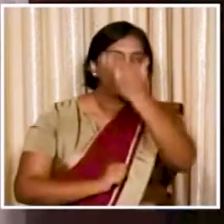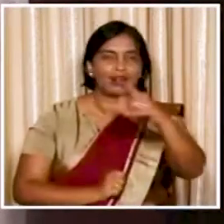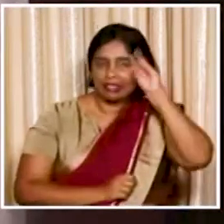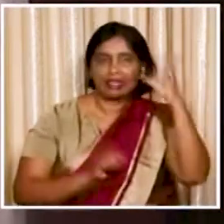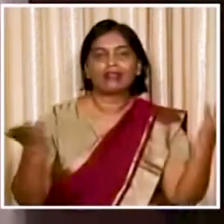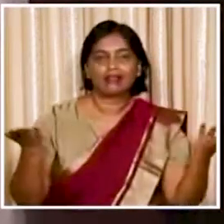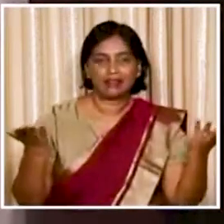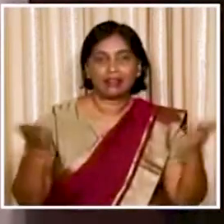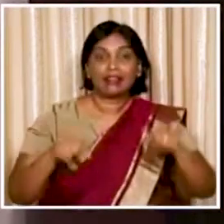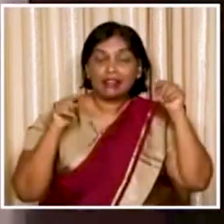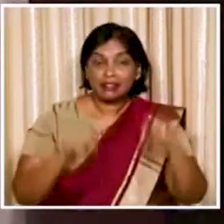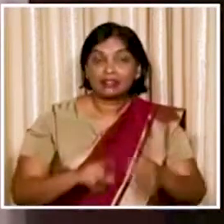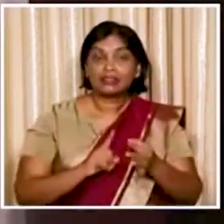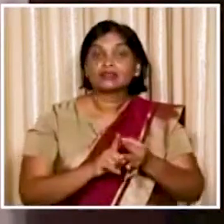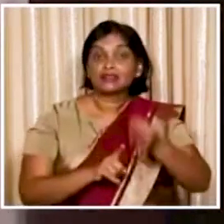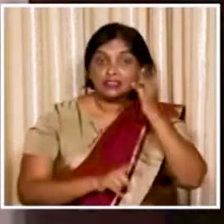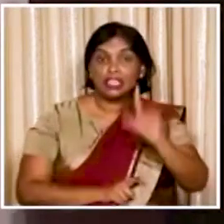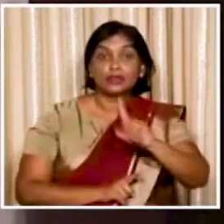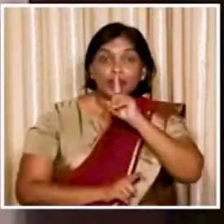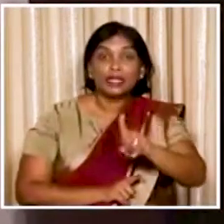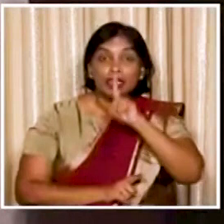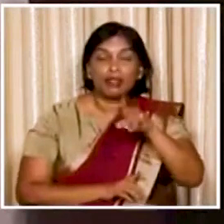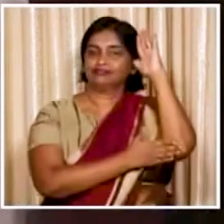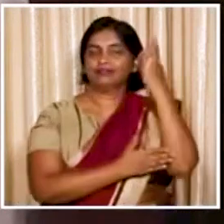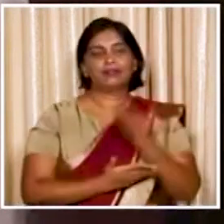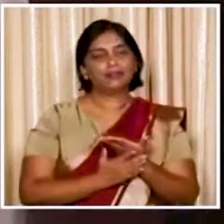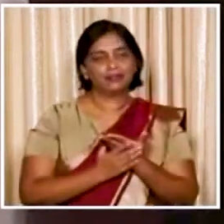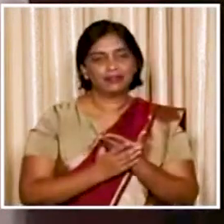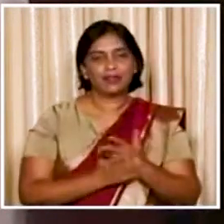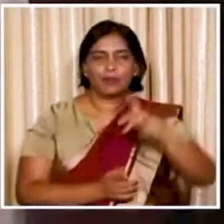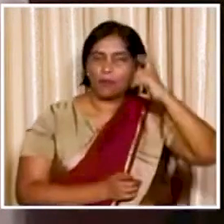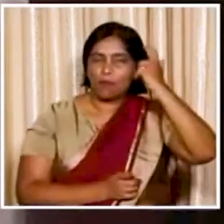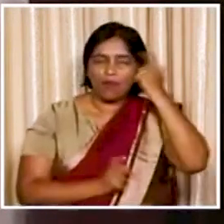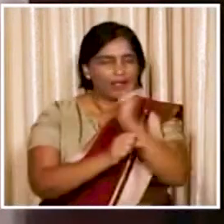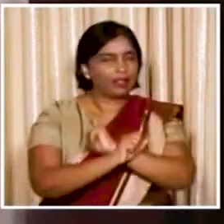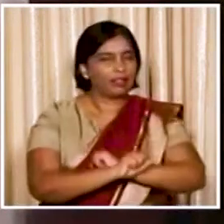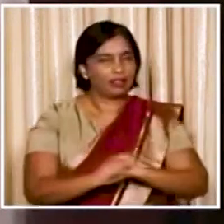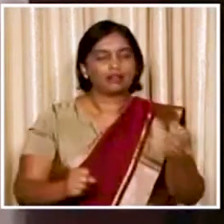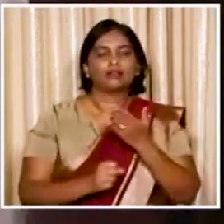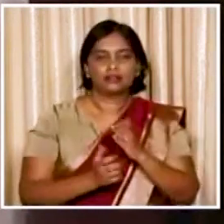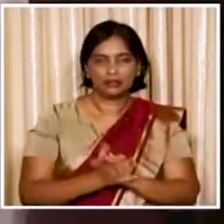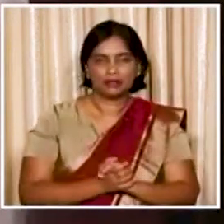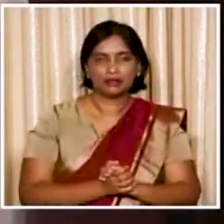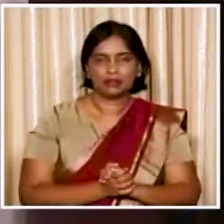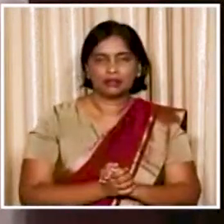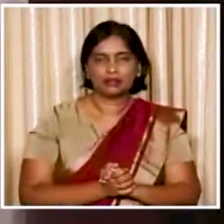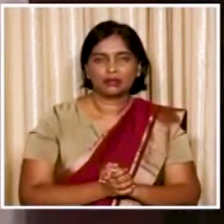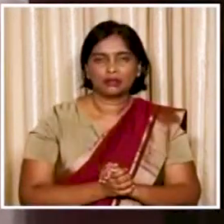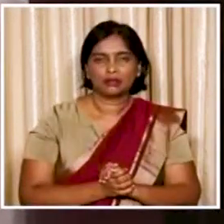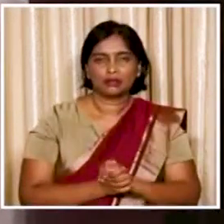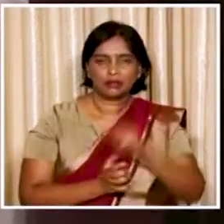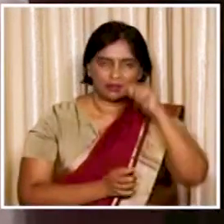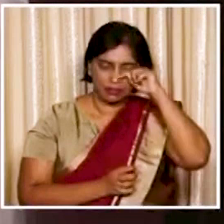එකක්වත් තේරෙන්නේ නැහැ. දැන් ජනාධිපතිතුමා කියන දේකට අත උස්සනවා. මොලේ කලඳක්වත් නැහැ. ඔබතුමයි කතා කරන්නේ. මම කියන්න කැමති